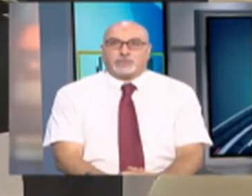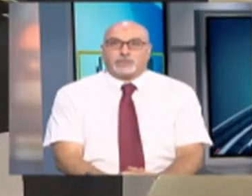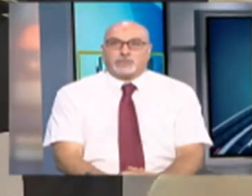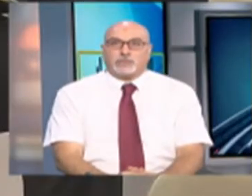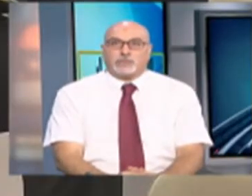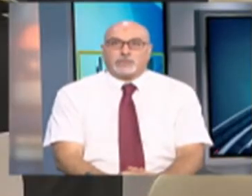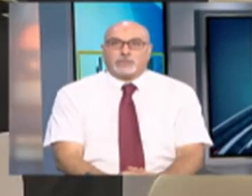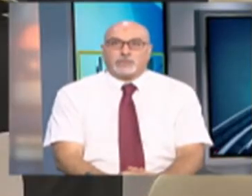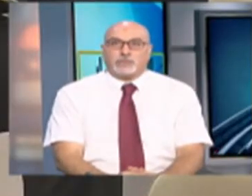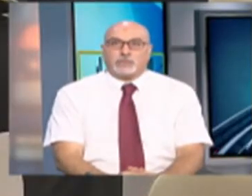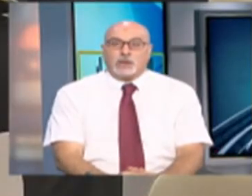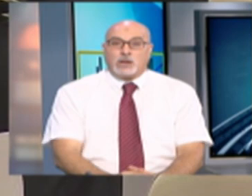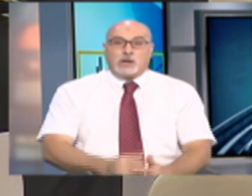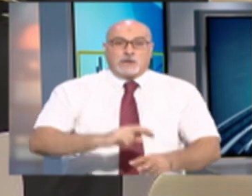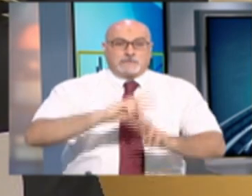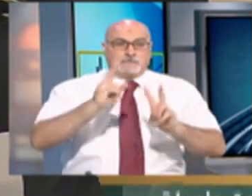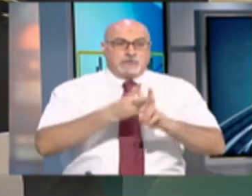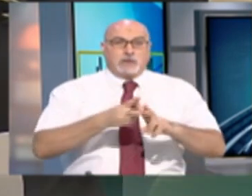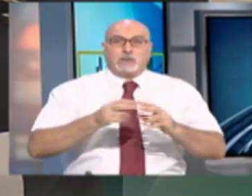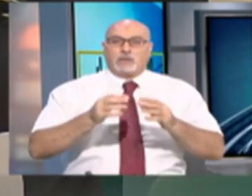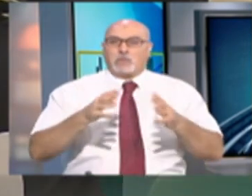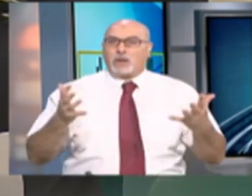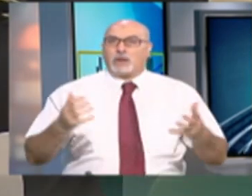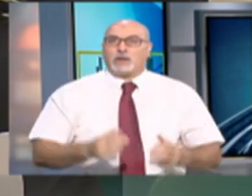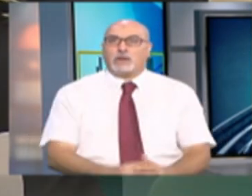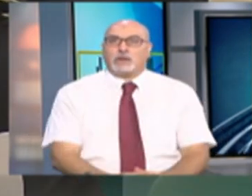سدود ضخمة جدا، ولكن مع